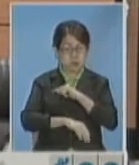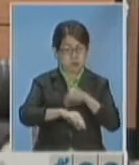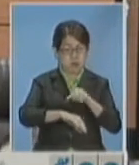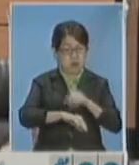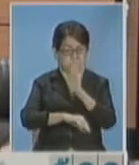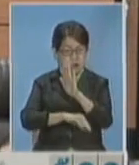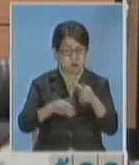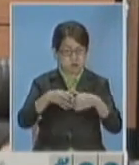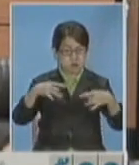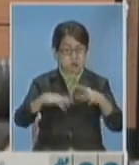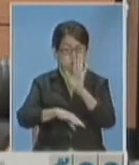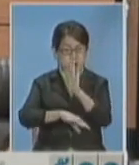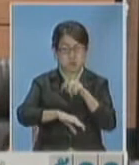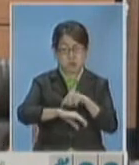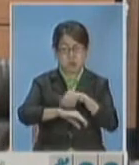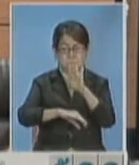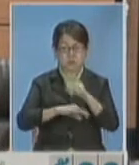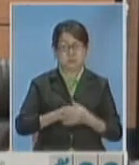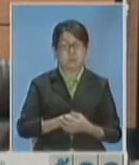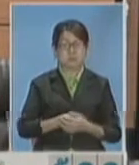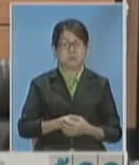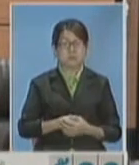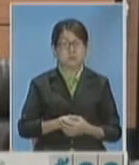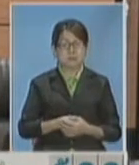ของท่านนะครับ